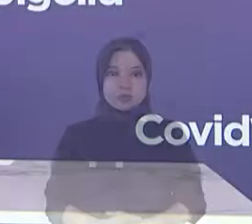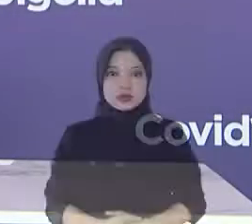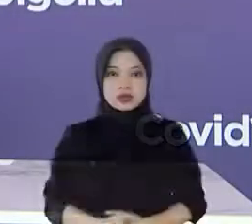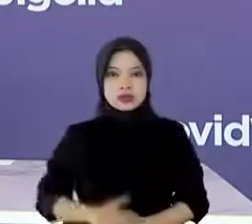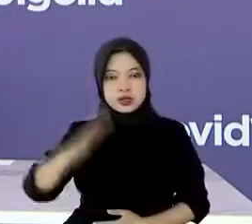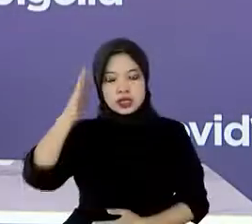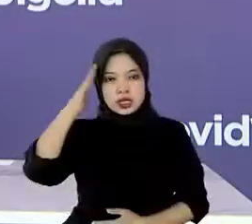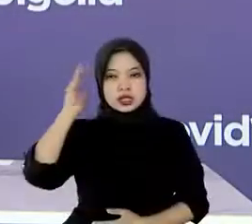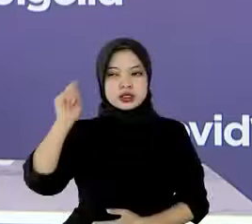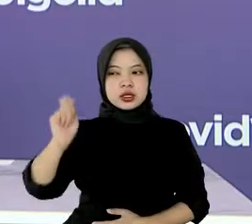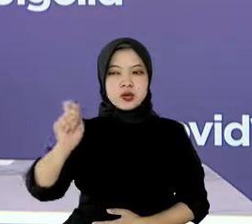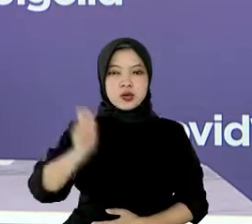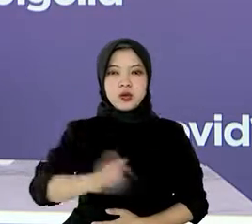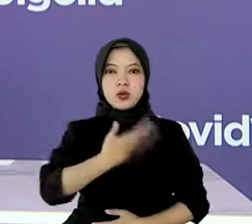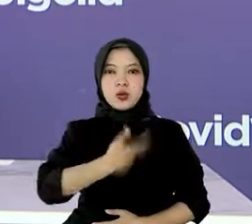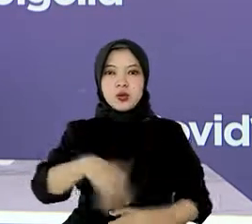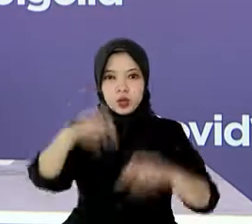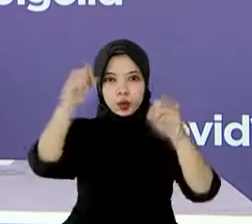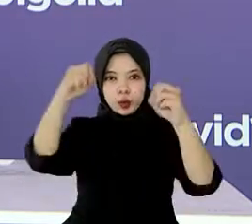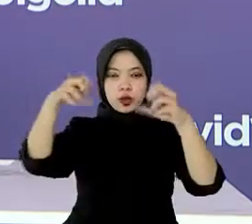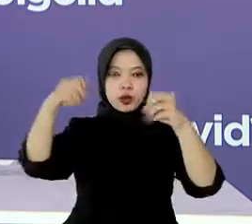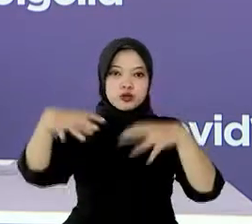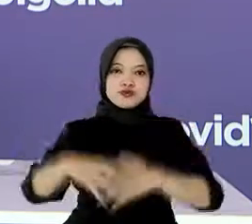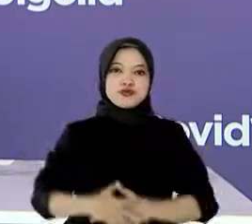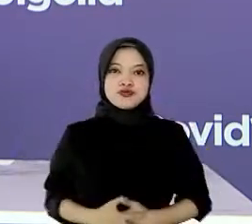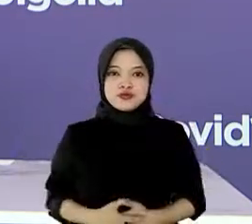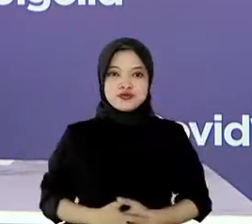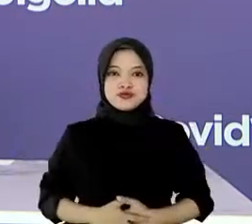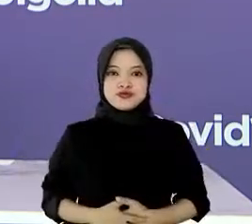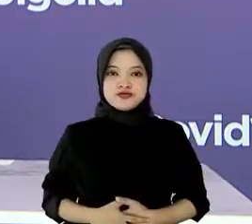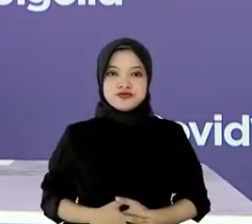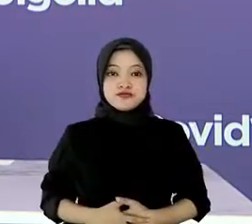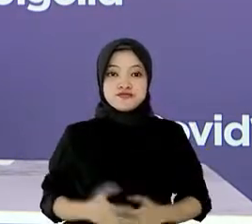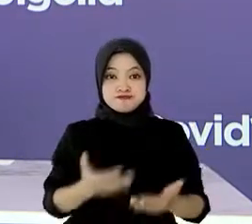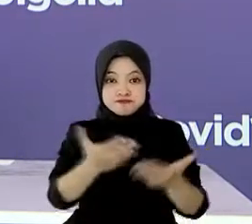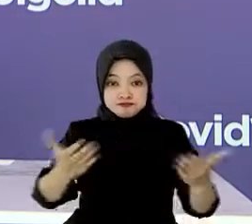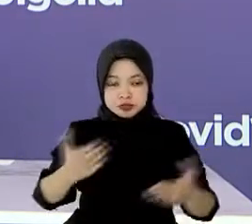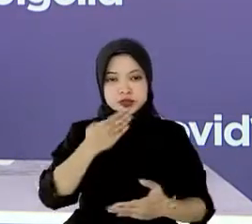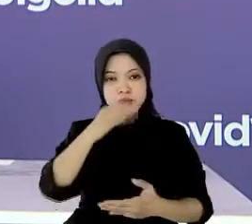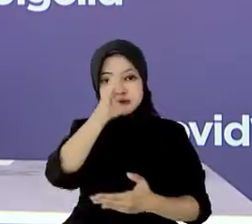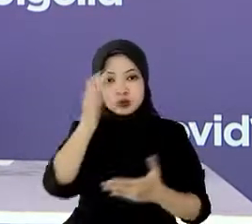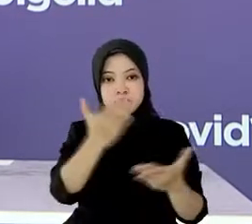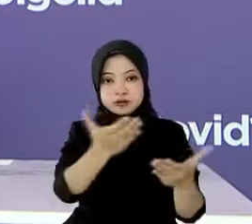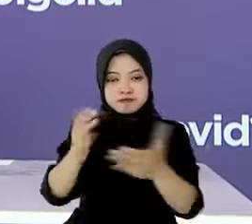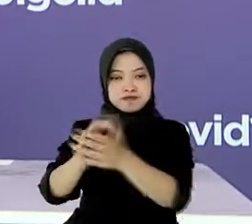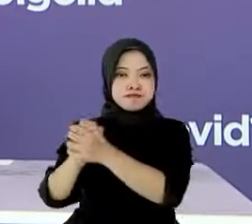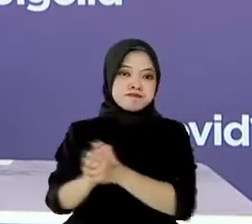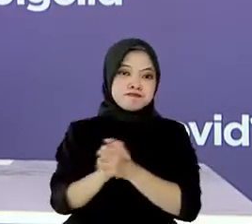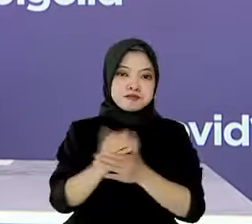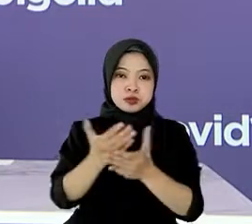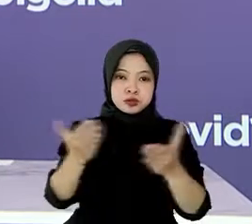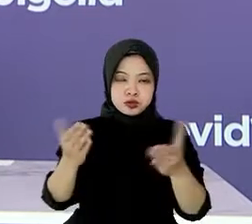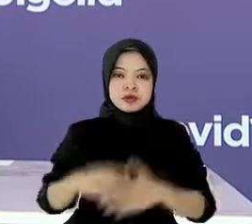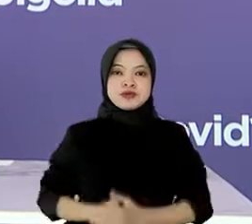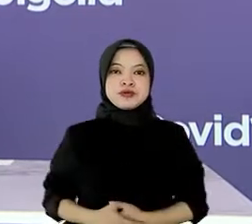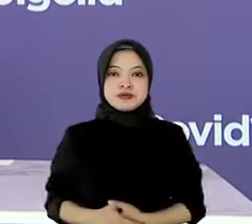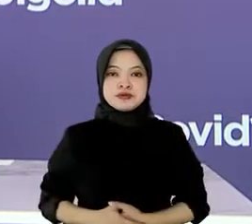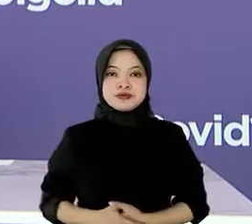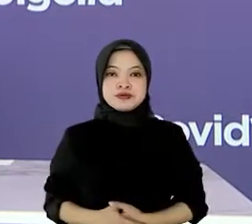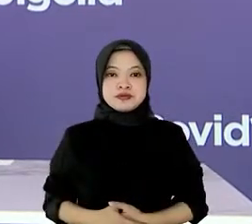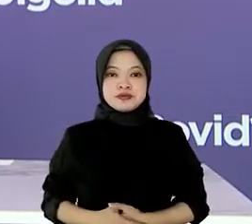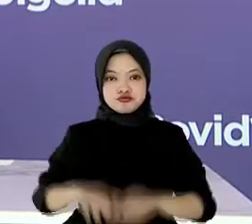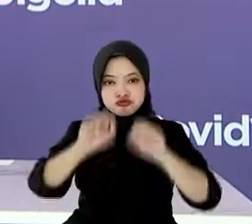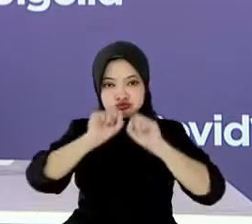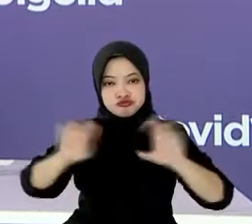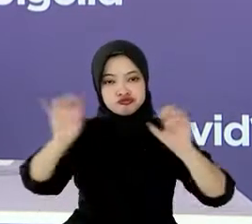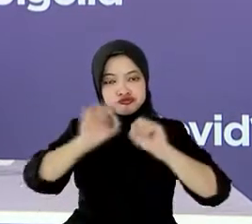Hai assalamualaikum warahmatullahi wabarakatuh selamat sore salam sejahtera untuk kita semuanya Hari